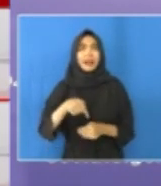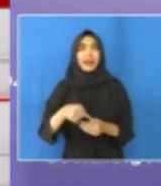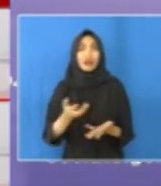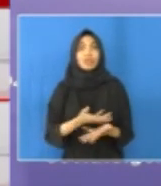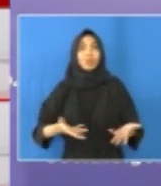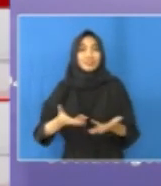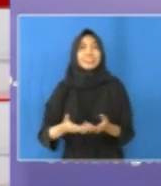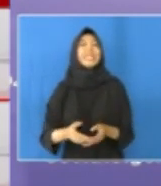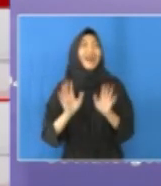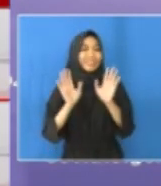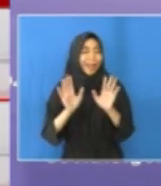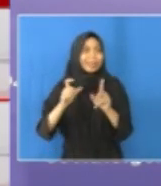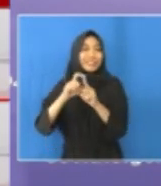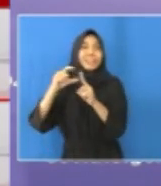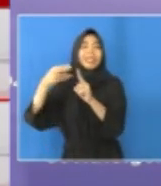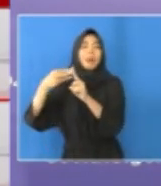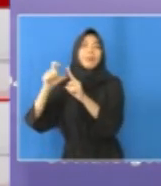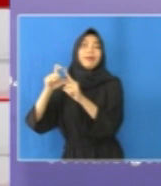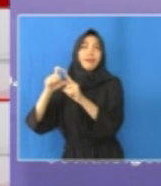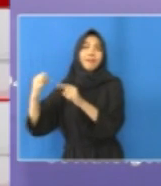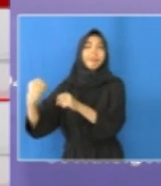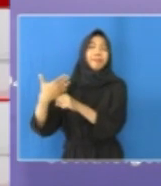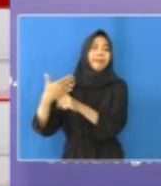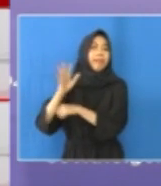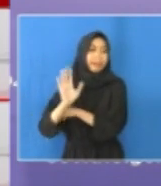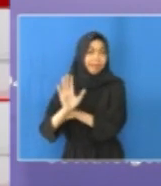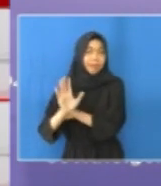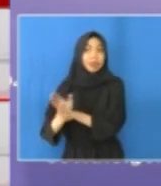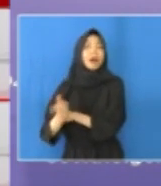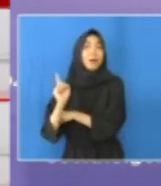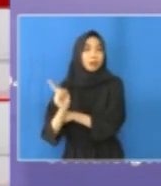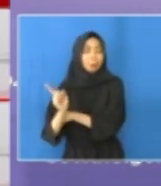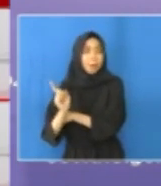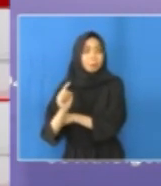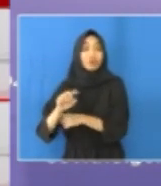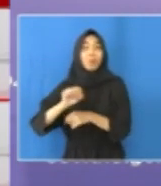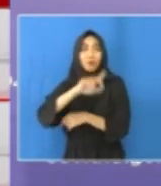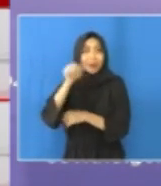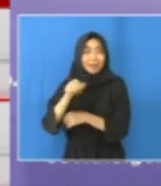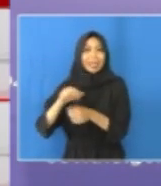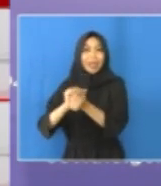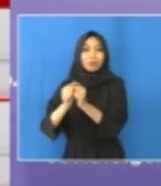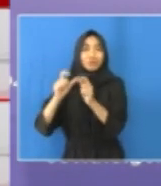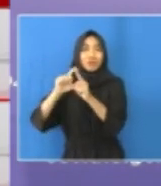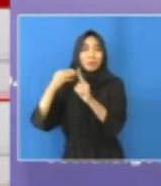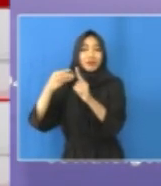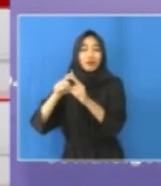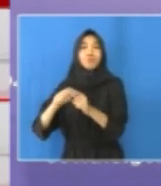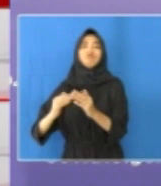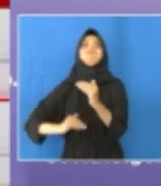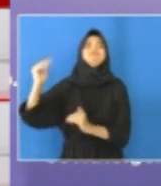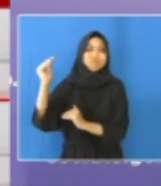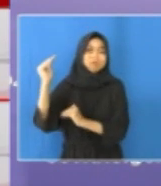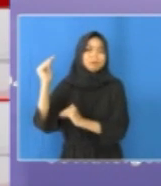ancaman demam berdarah karena bulan-bulan ini kita akan berhadapan dengan meningkatnya kasus demam berdarah Hai